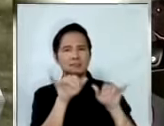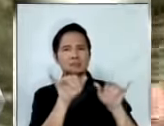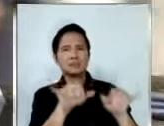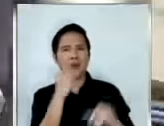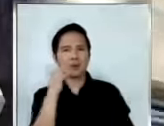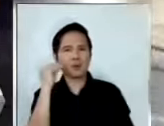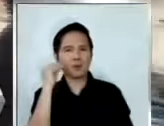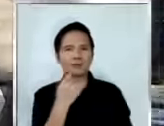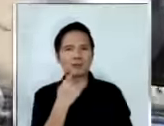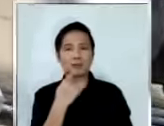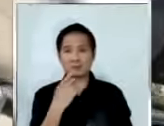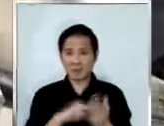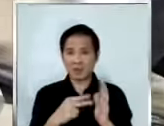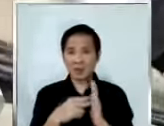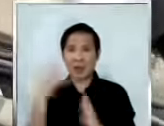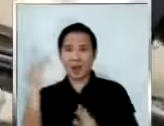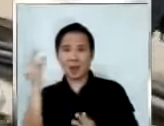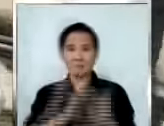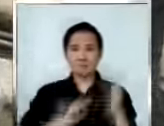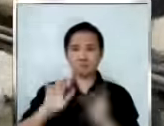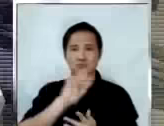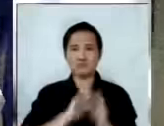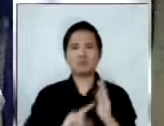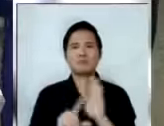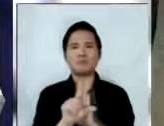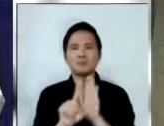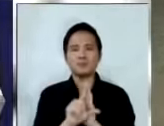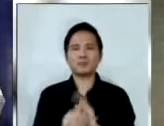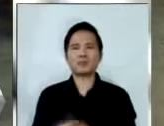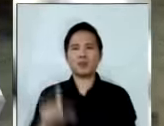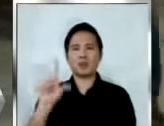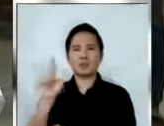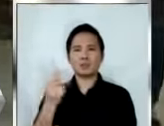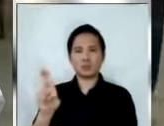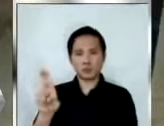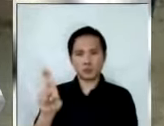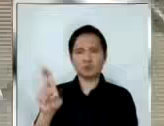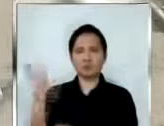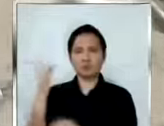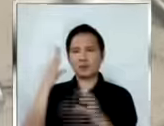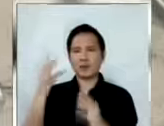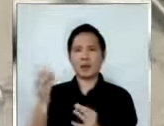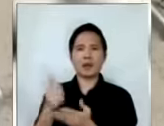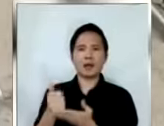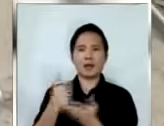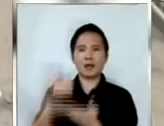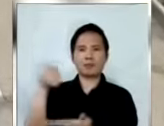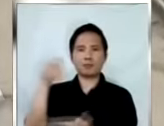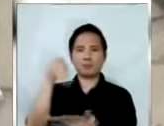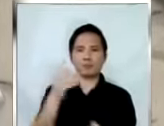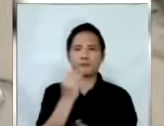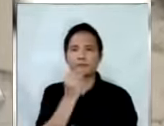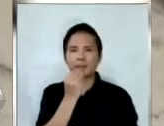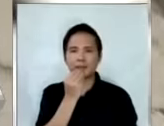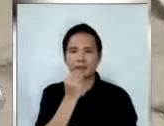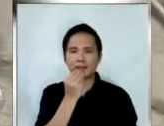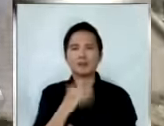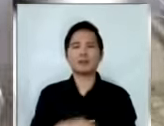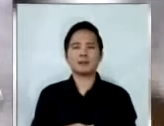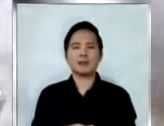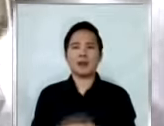lugar. Sagot ng barangay at LGU ang pagkain at mga pangangailangan ng mga residente. Sineset up na ang mga swab collection